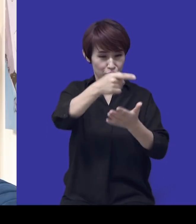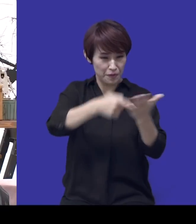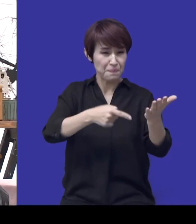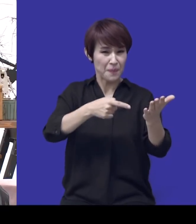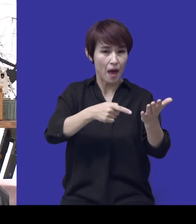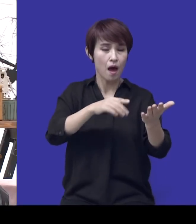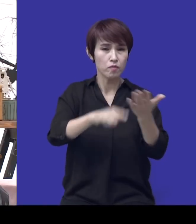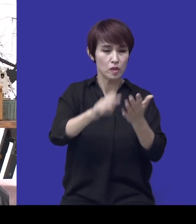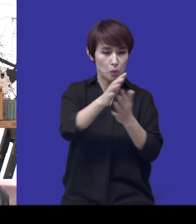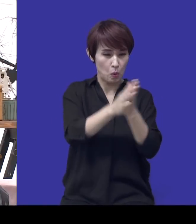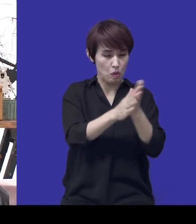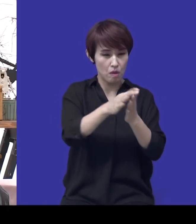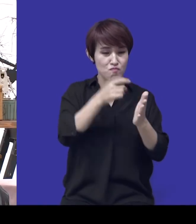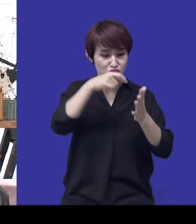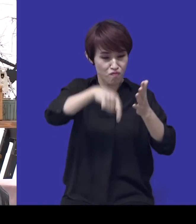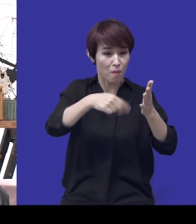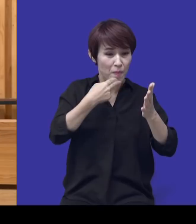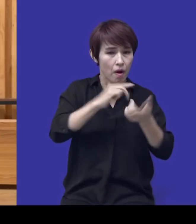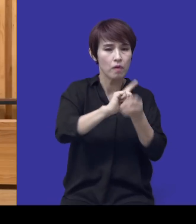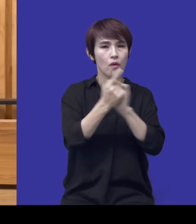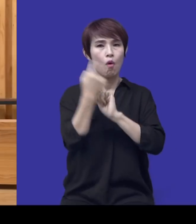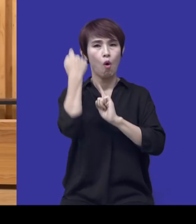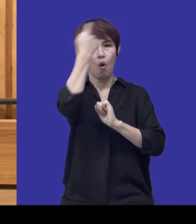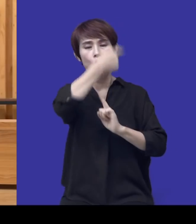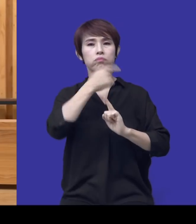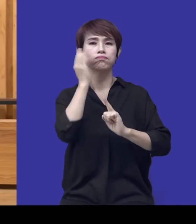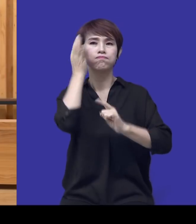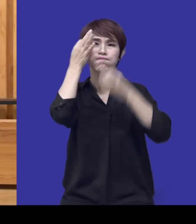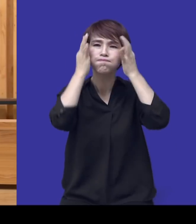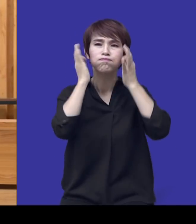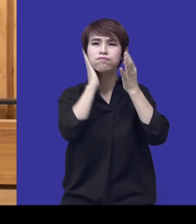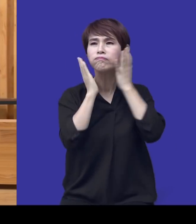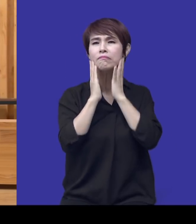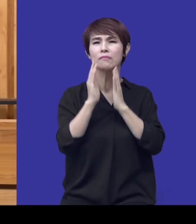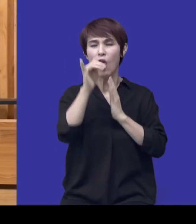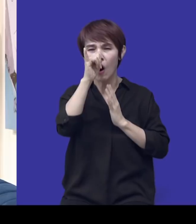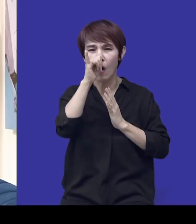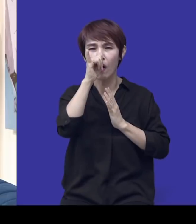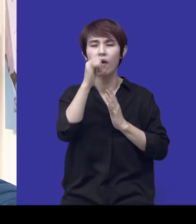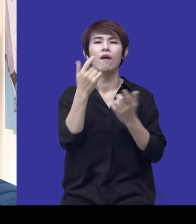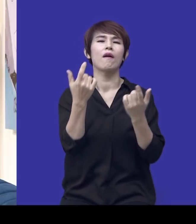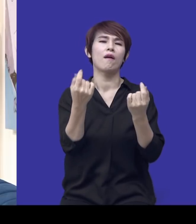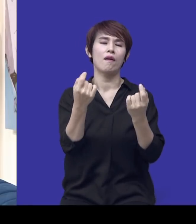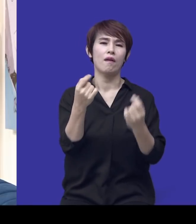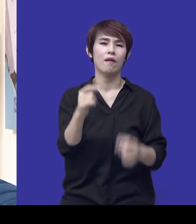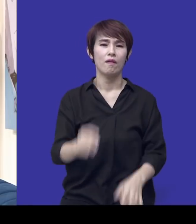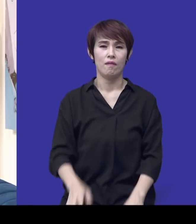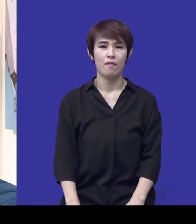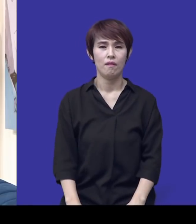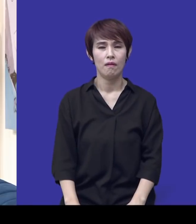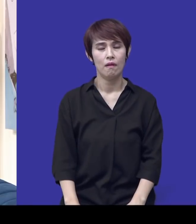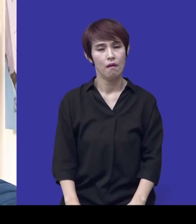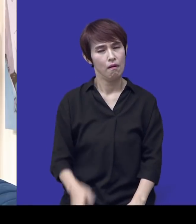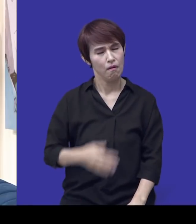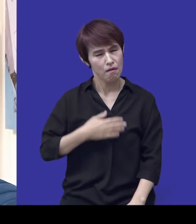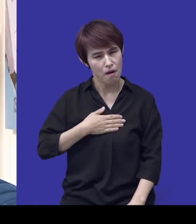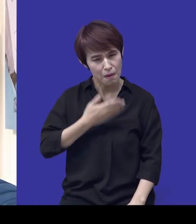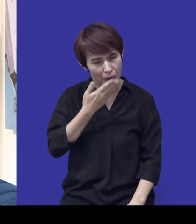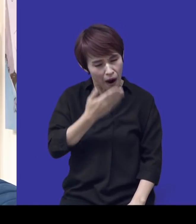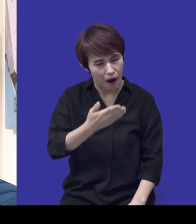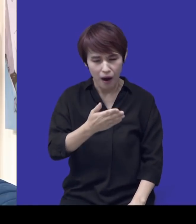80% 정도 되는 걸로 알고 있어요. 꽤 높네요. 그러니까 20%에 이제 제 인생을 운명을 맡길 수가 없는